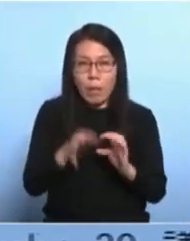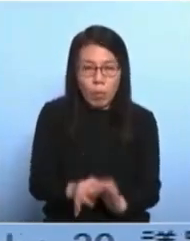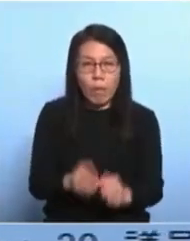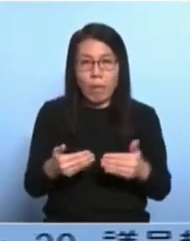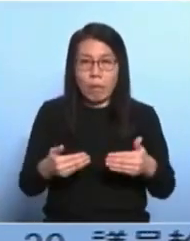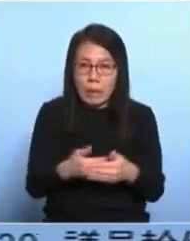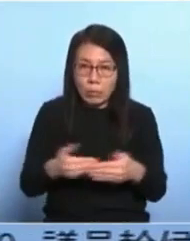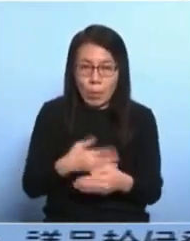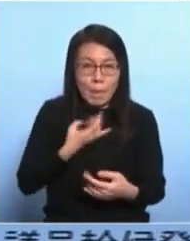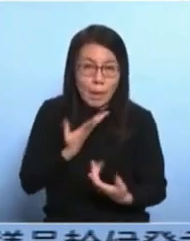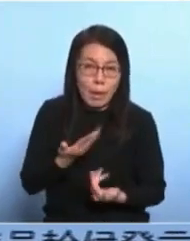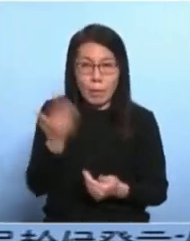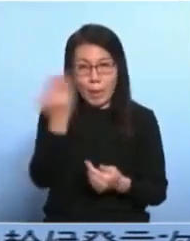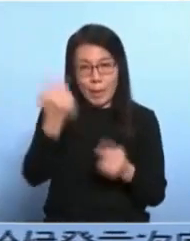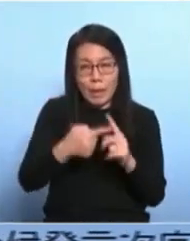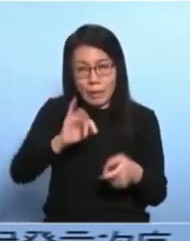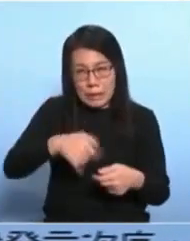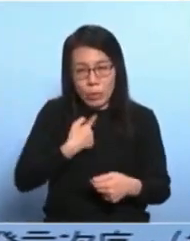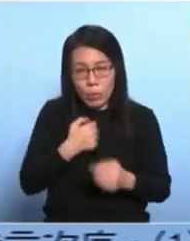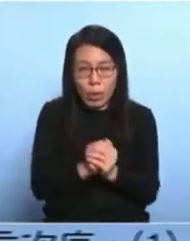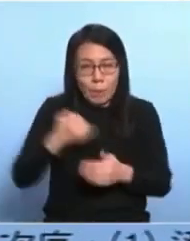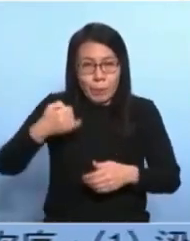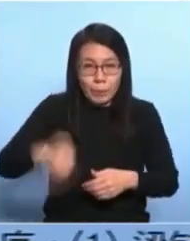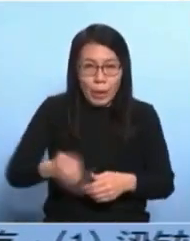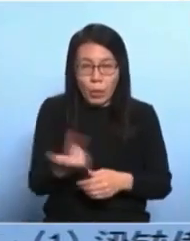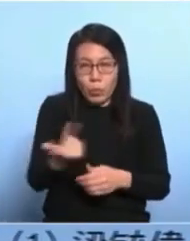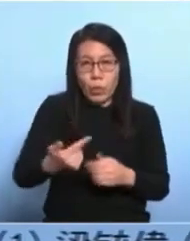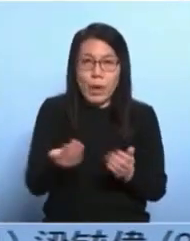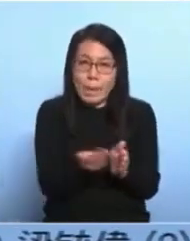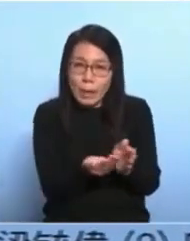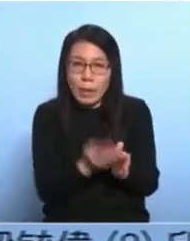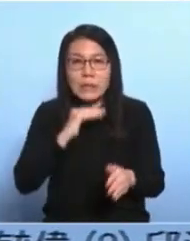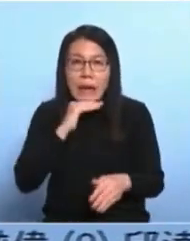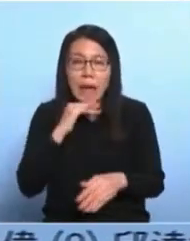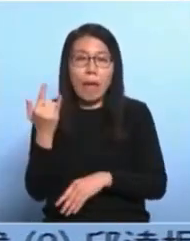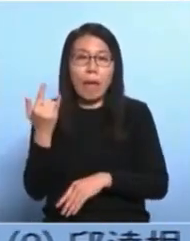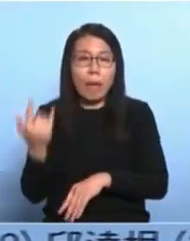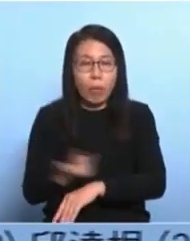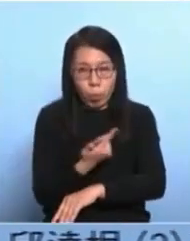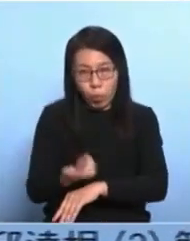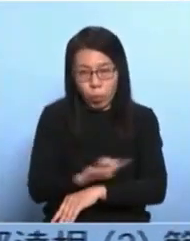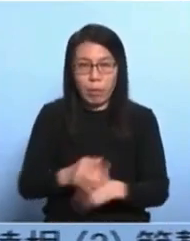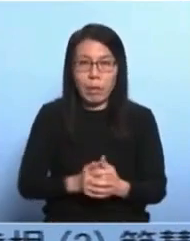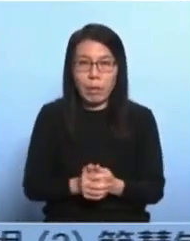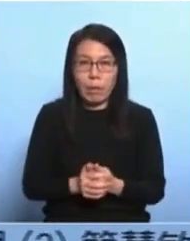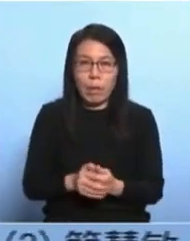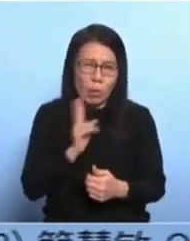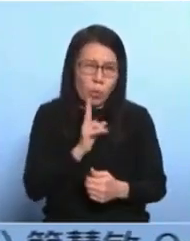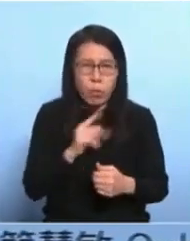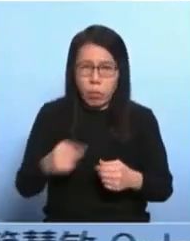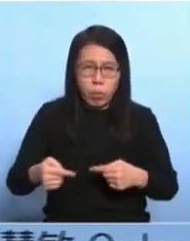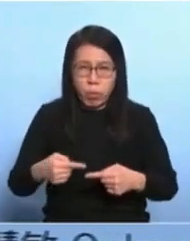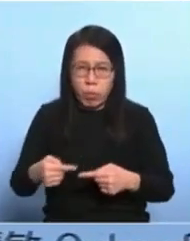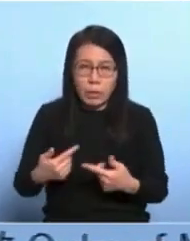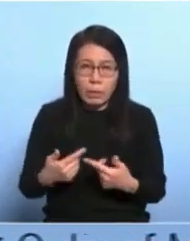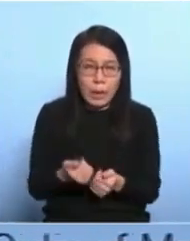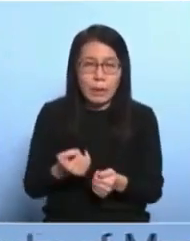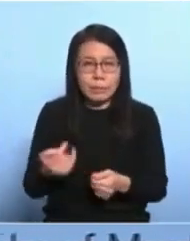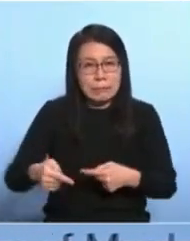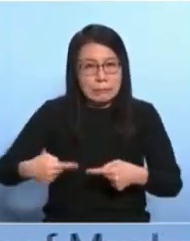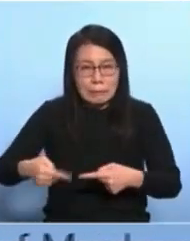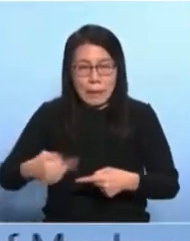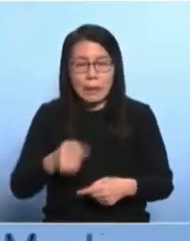能夠應付旅客的需求，導致大量的旅客需要在碼頭等候多時，這些配套都是做得不好的地方。政